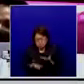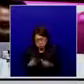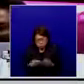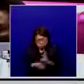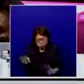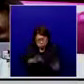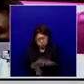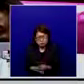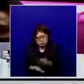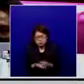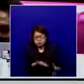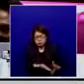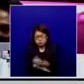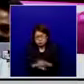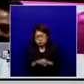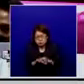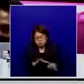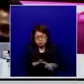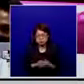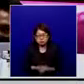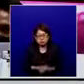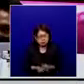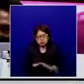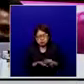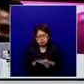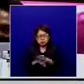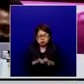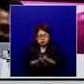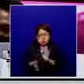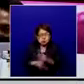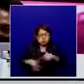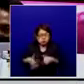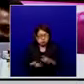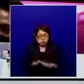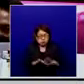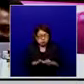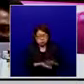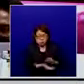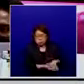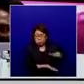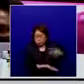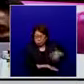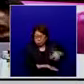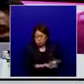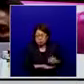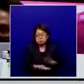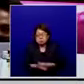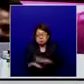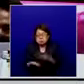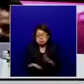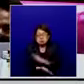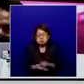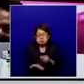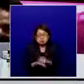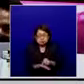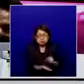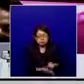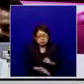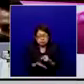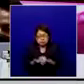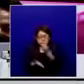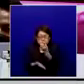หมดคว้านหูดับตับไหมเงินมีเยอะนี่เอาเศษกระดาษใบเดียวไปได้เงินมาดอกเบี้ยก็ถูกคนค้